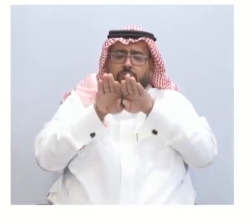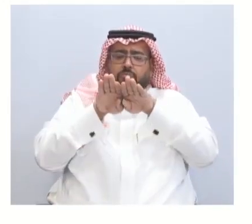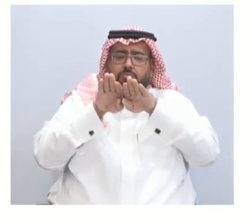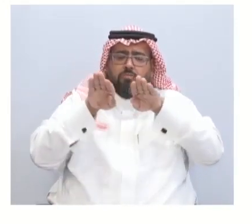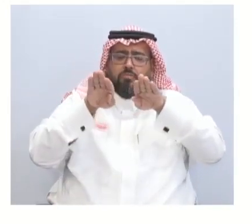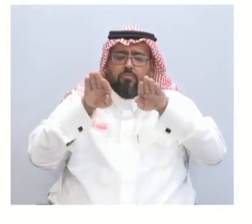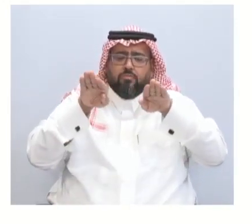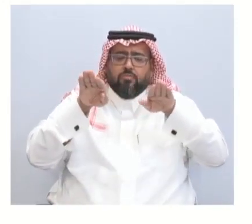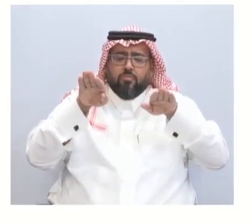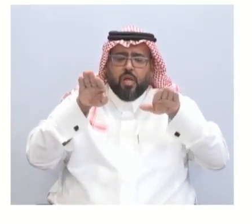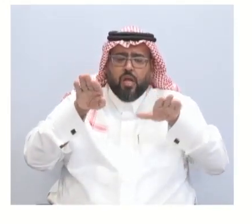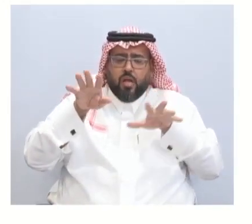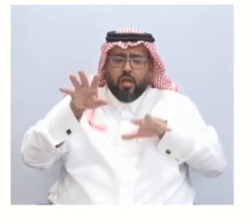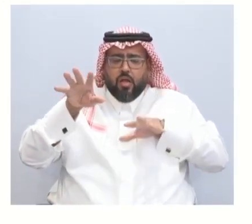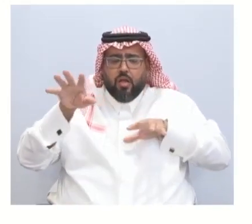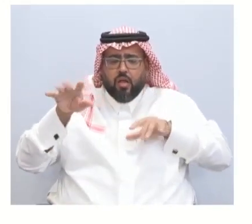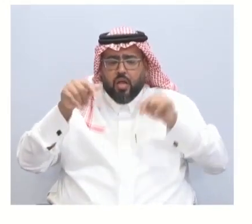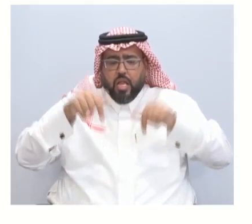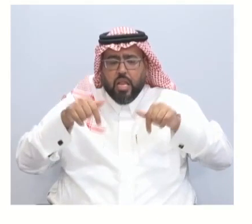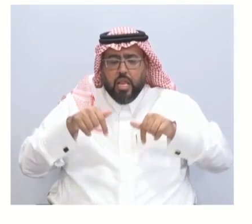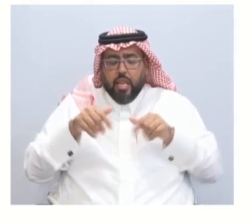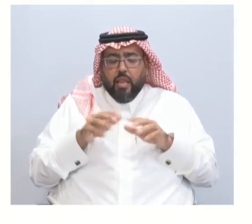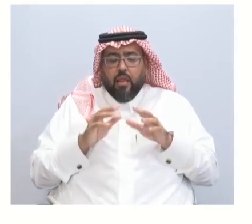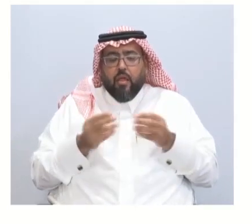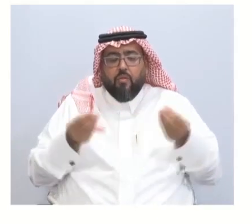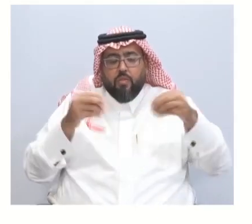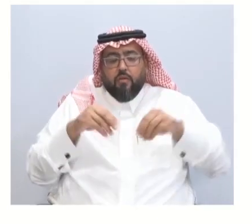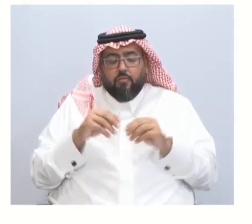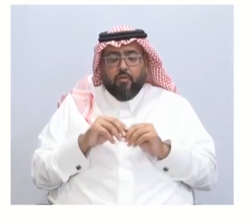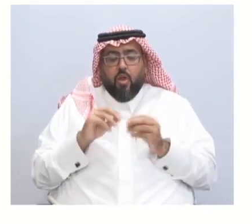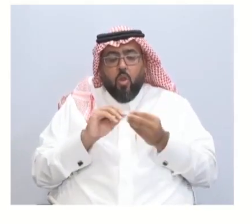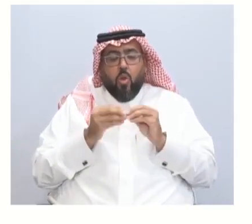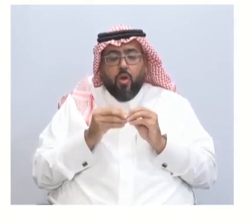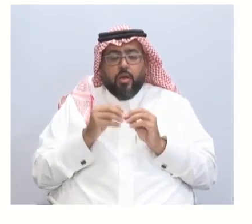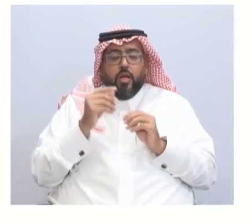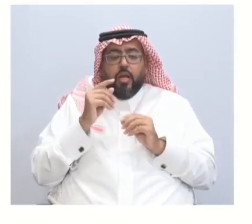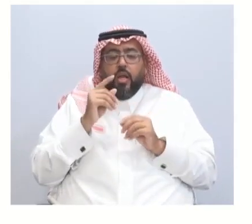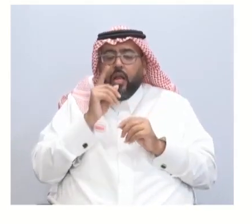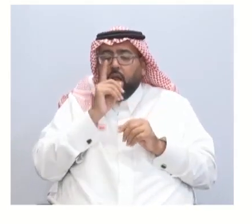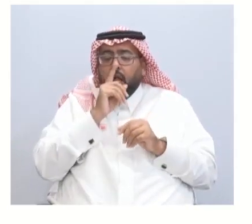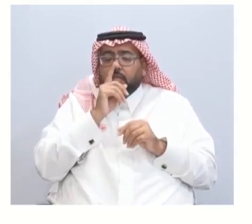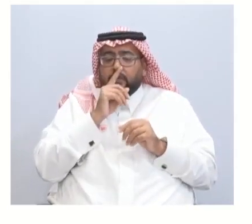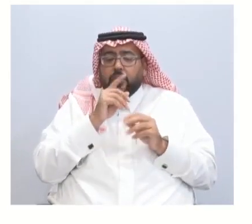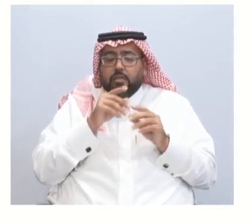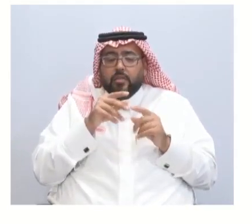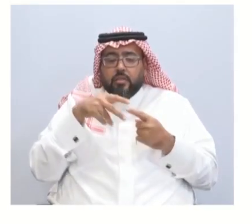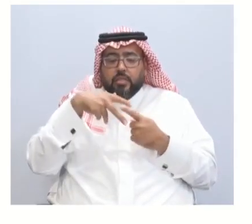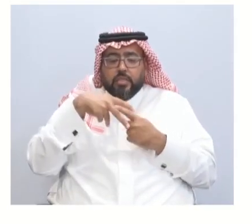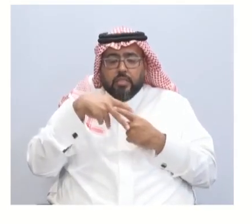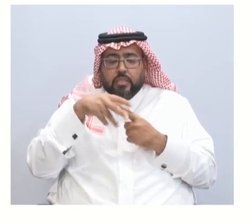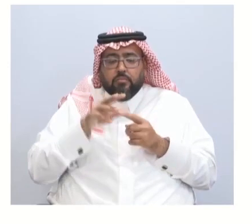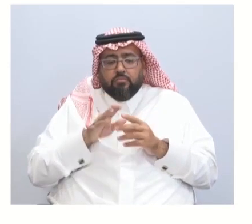وصلت عليه في وقتنا الحالي بالاضافه الى الاسهم اللي باللون الاصفر تشير الى اتجاه